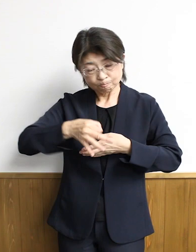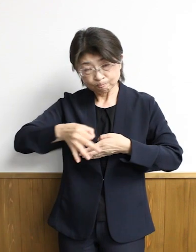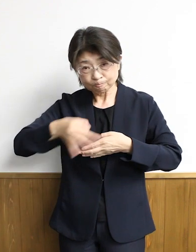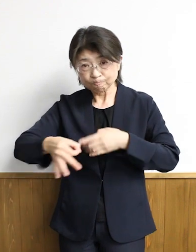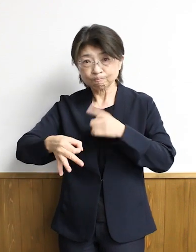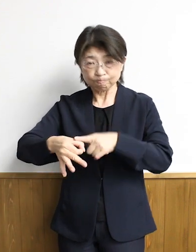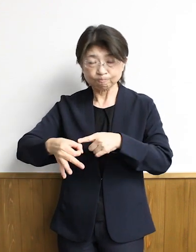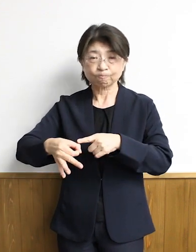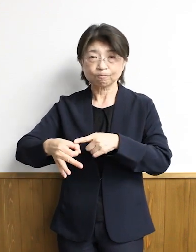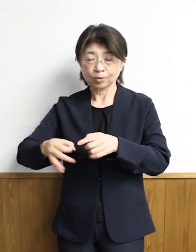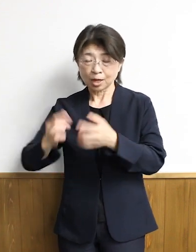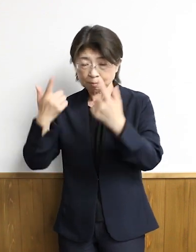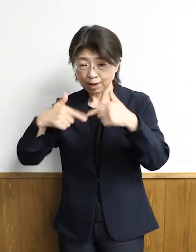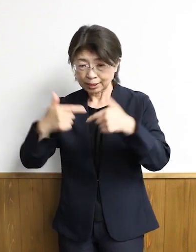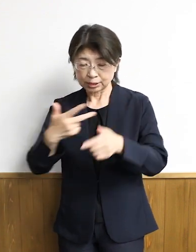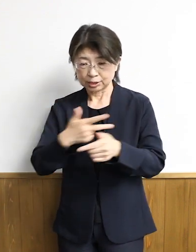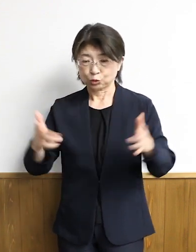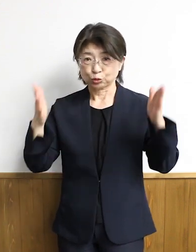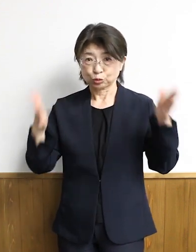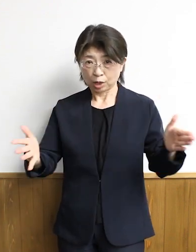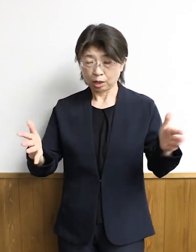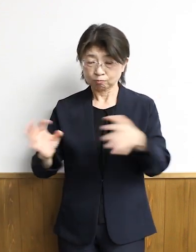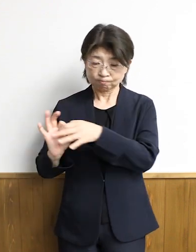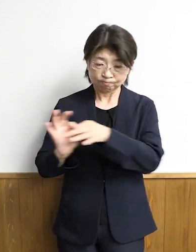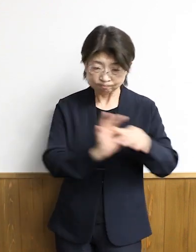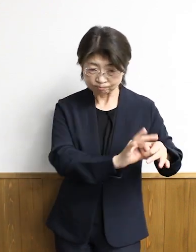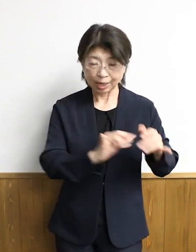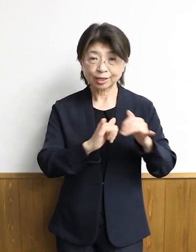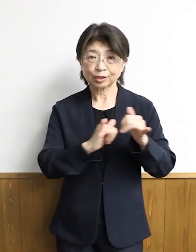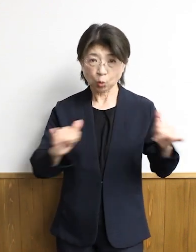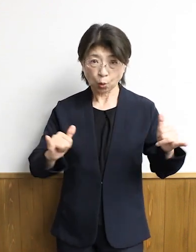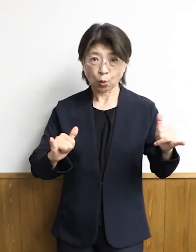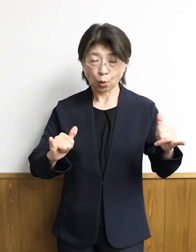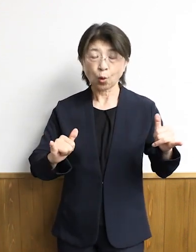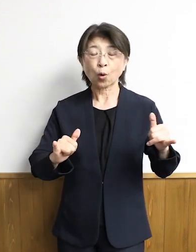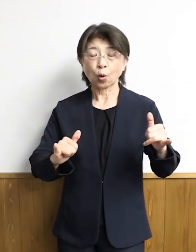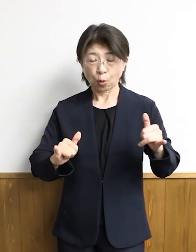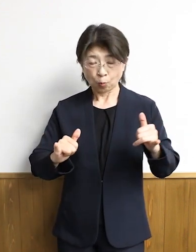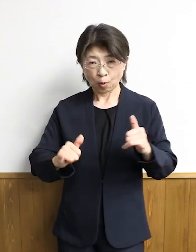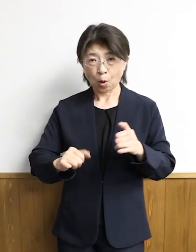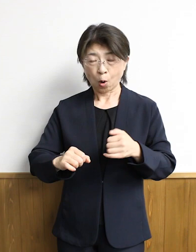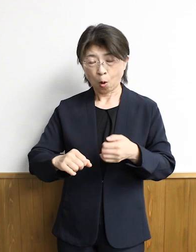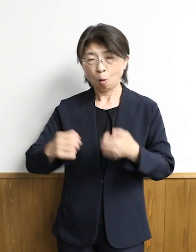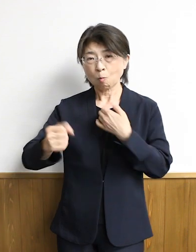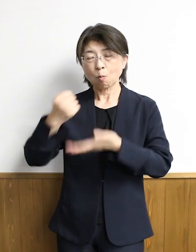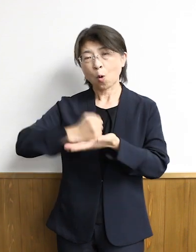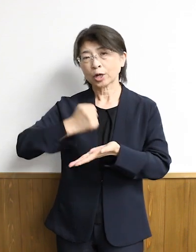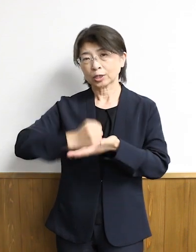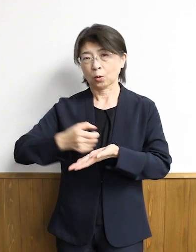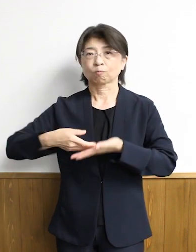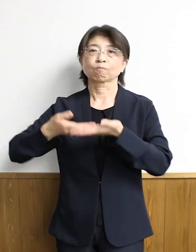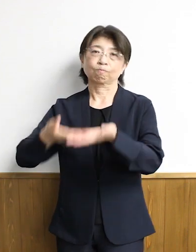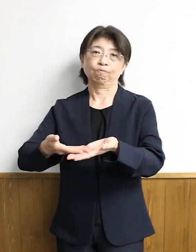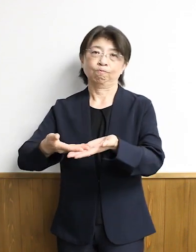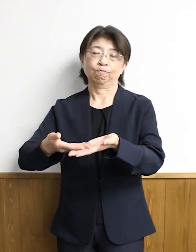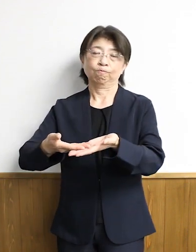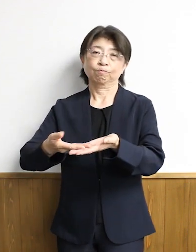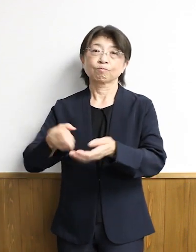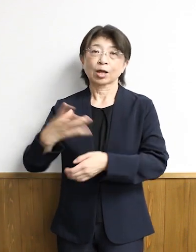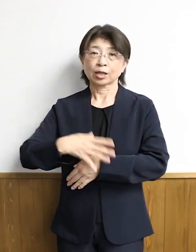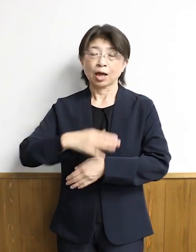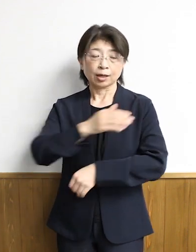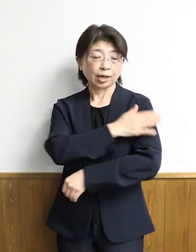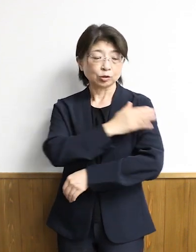へ500ネギを付与いたします2つ目といたしまして高血圧予防の観点